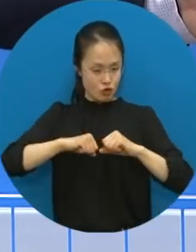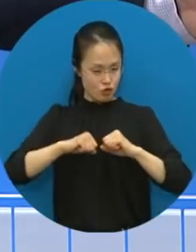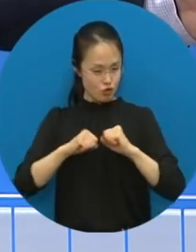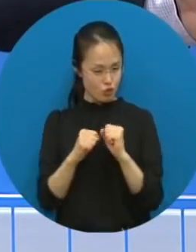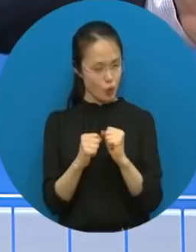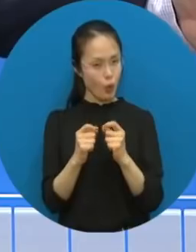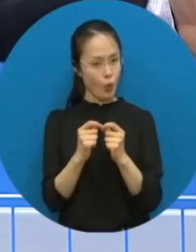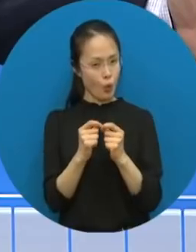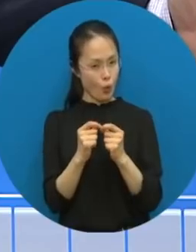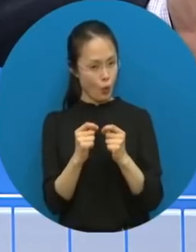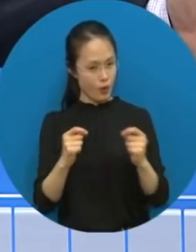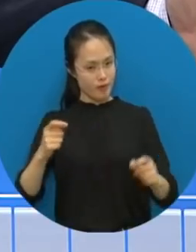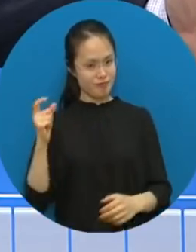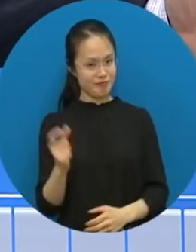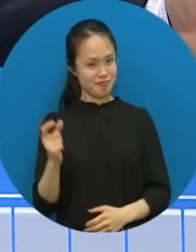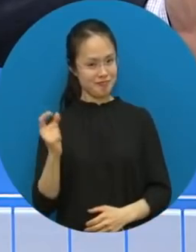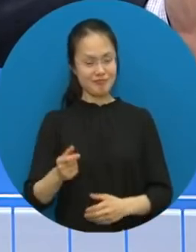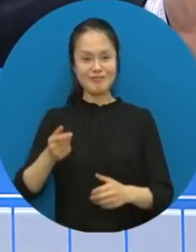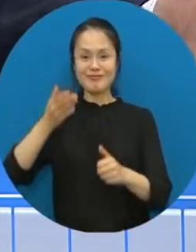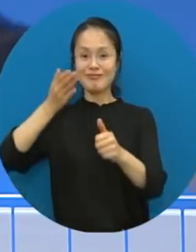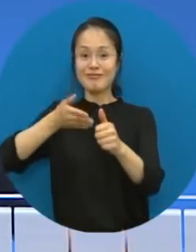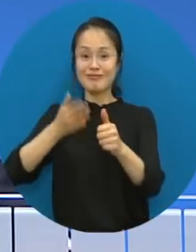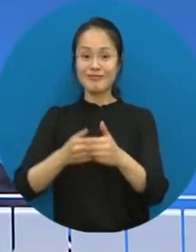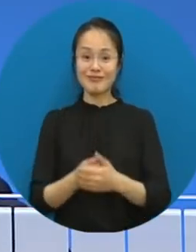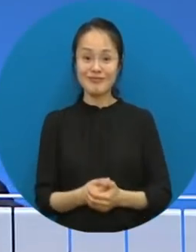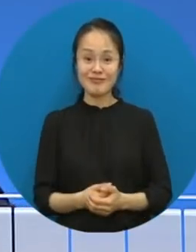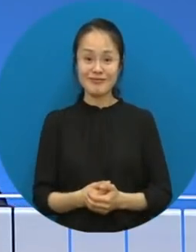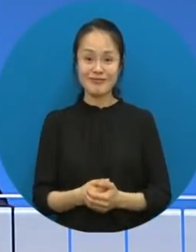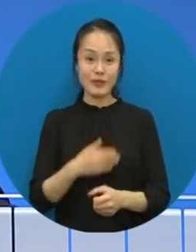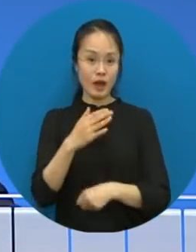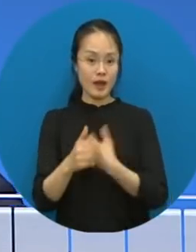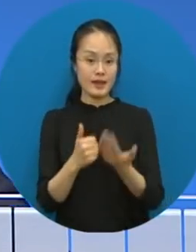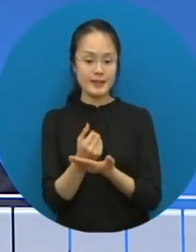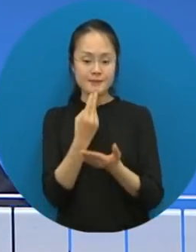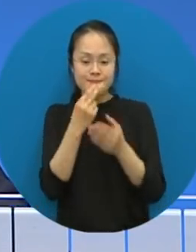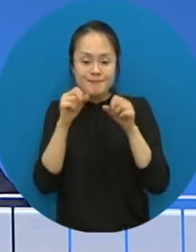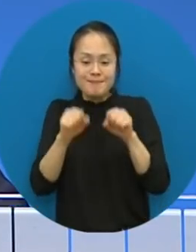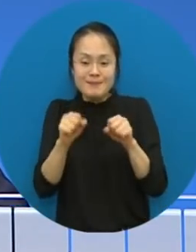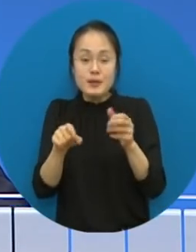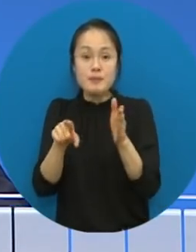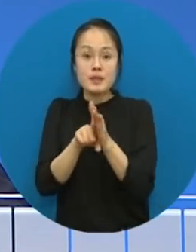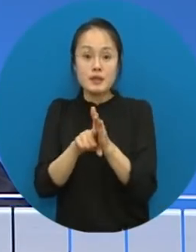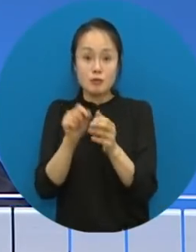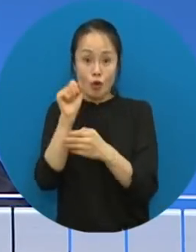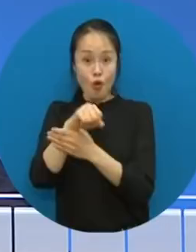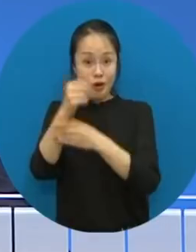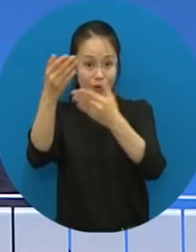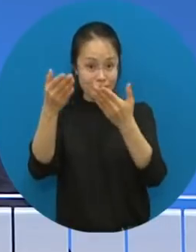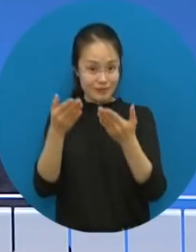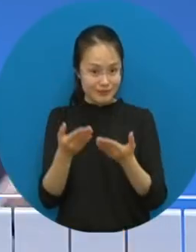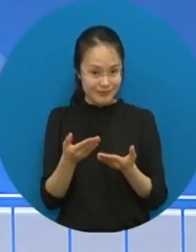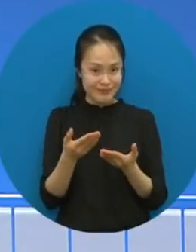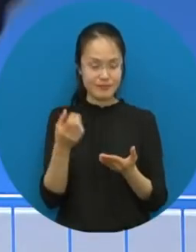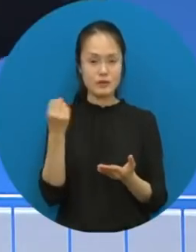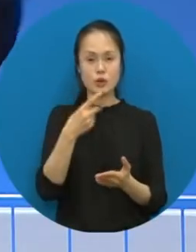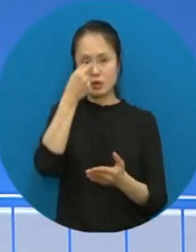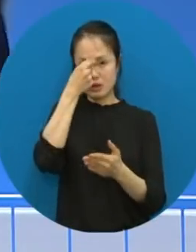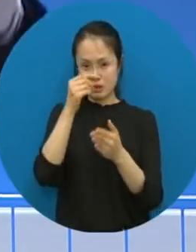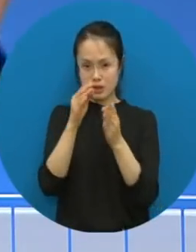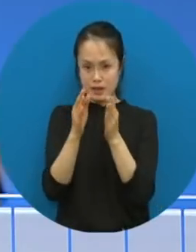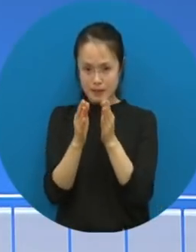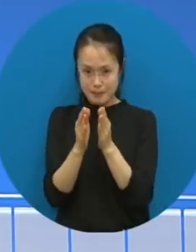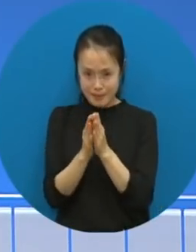하십시오. 할렐루야. 그러면 하나님이 살아있는 믿음이 되게 하시고 예배 흐름이